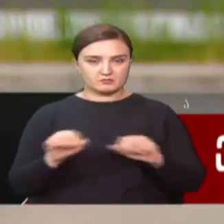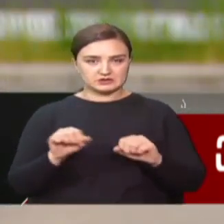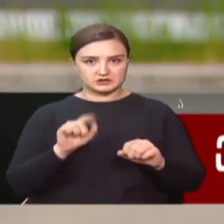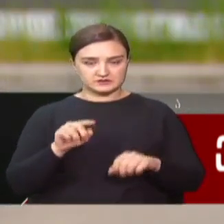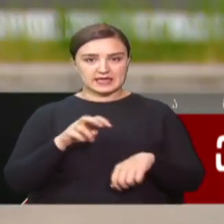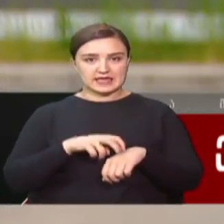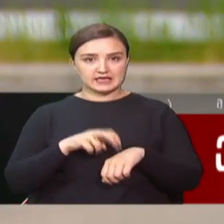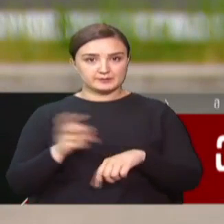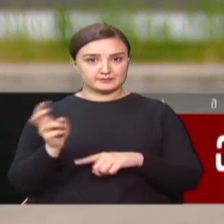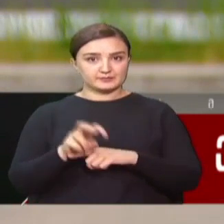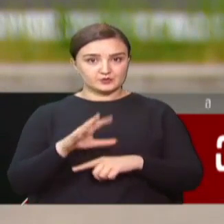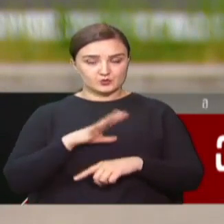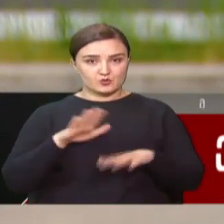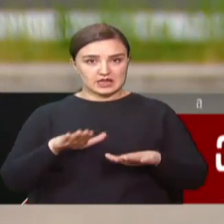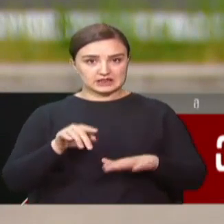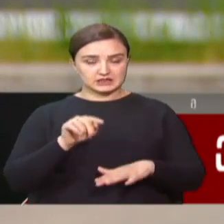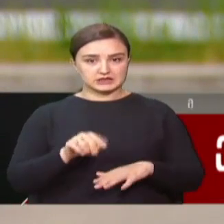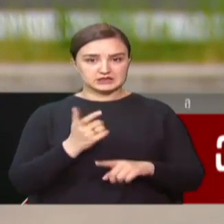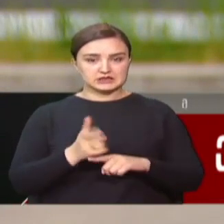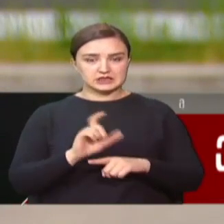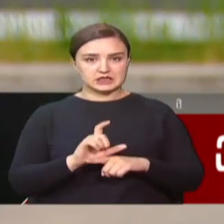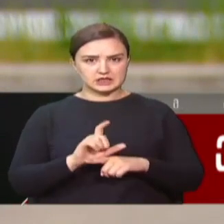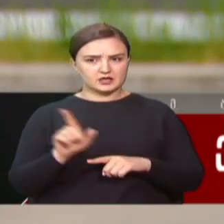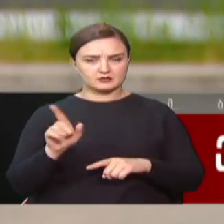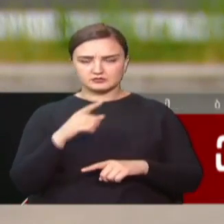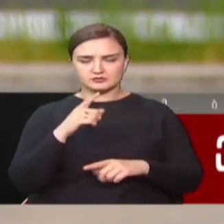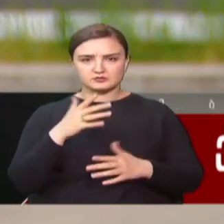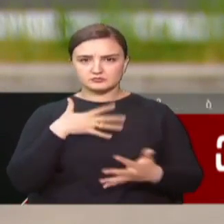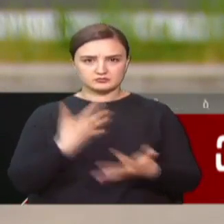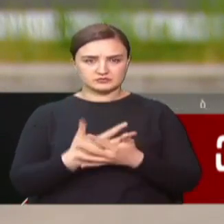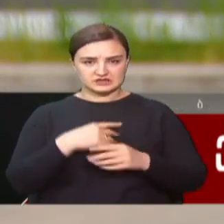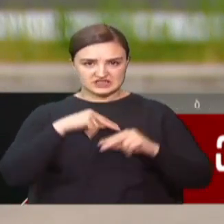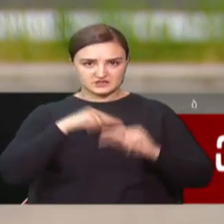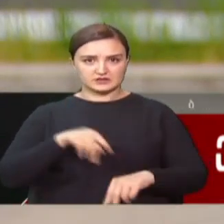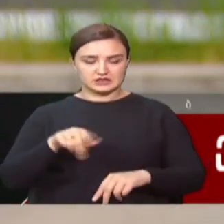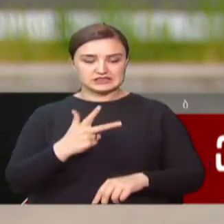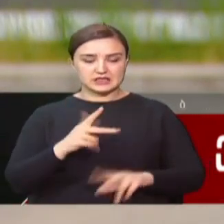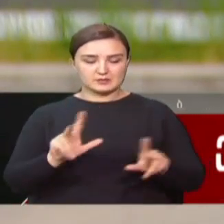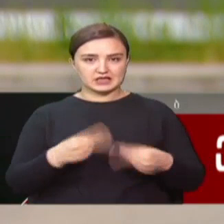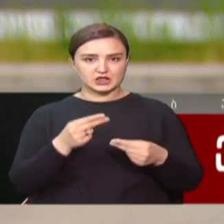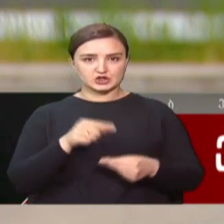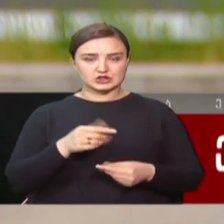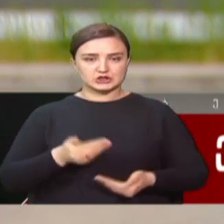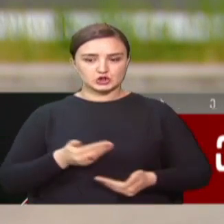პაპაშვილი, რომელმაც ძალიან დიდი წვლილი შეიტანა ჩვენს მიერ სამ გადარჩენილ